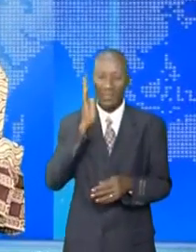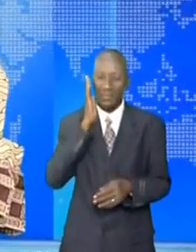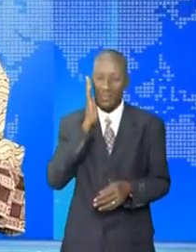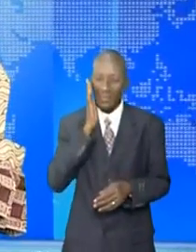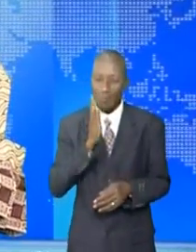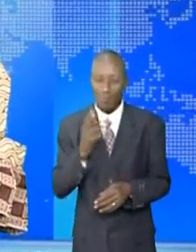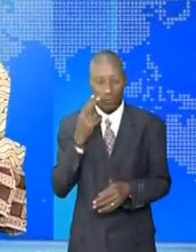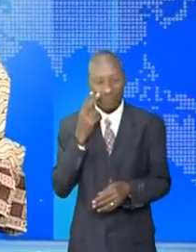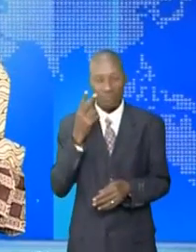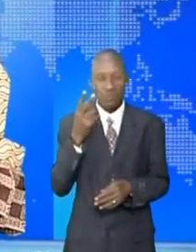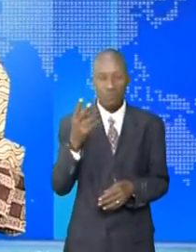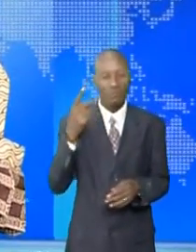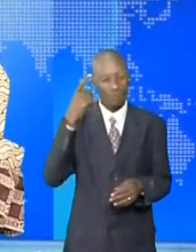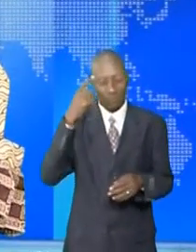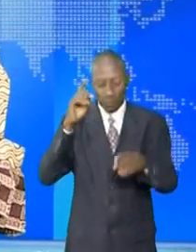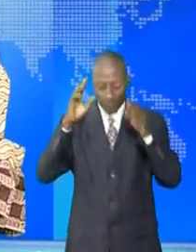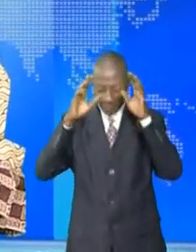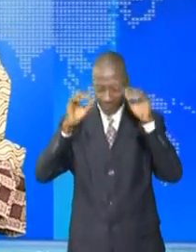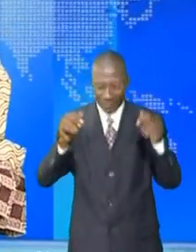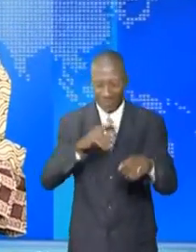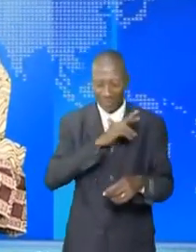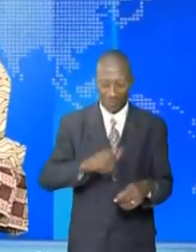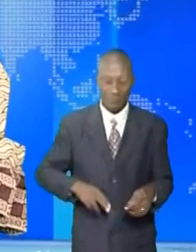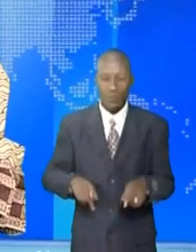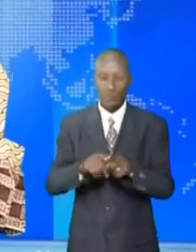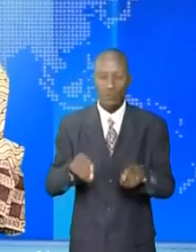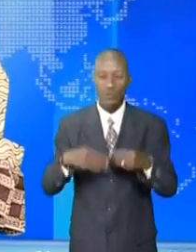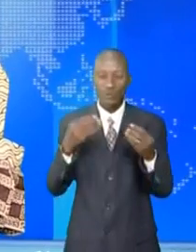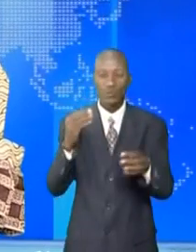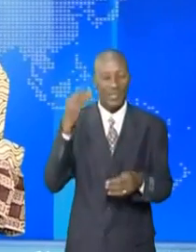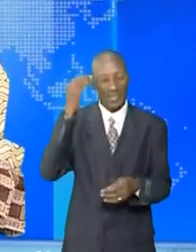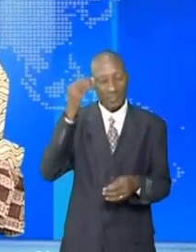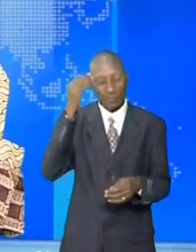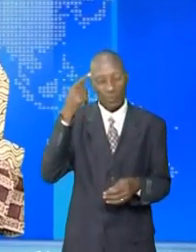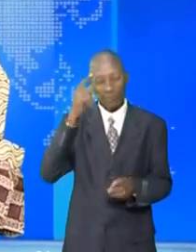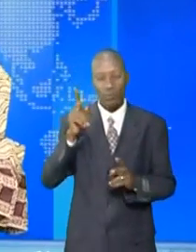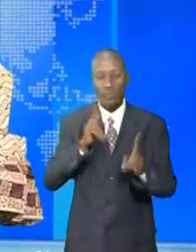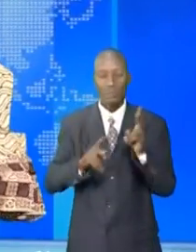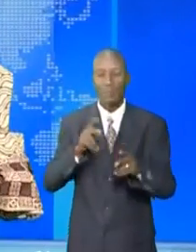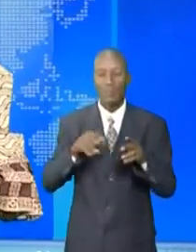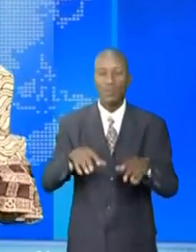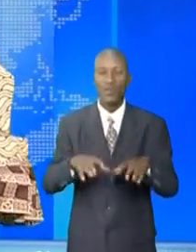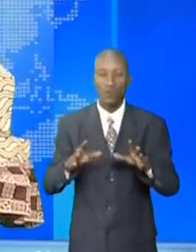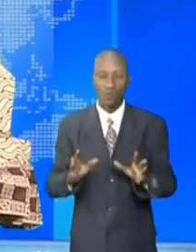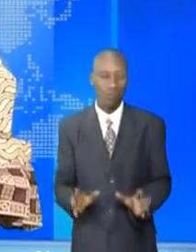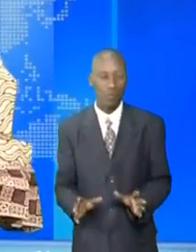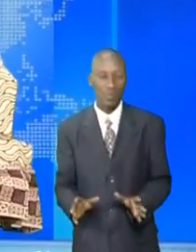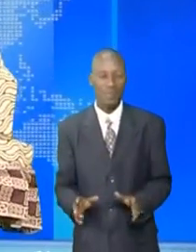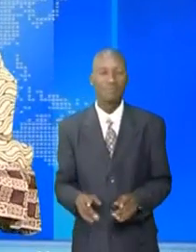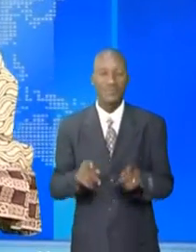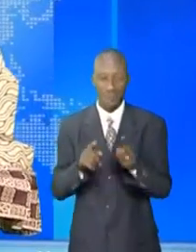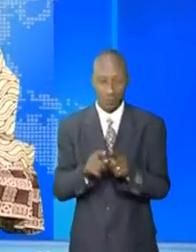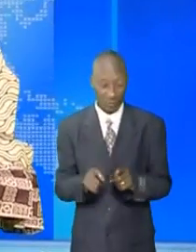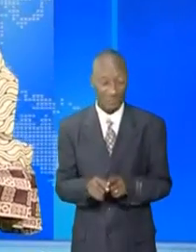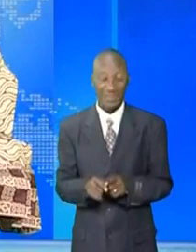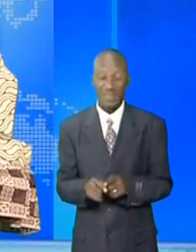nation, fondement de l'espoir de tous les peuples congolais soudés derrière les chefs de l'État, dont la femme est